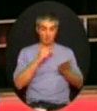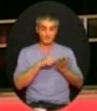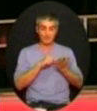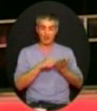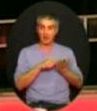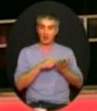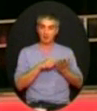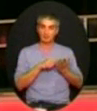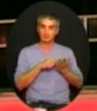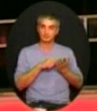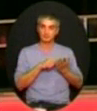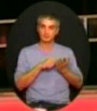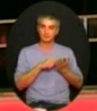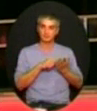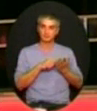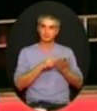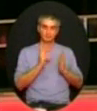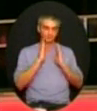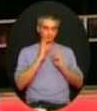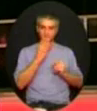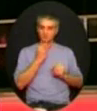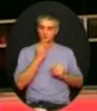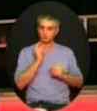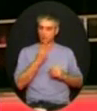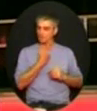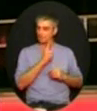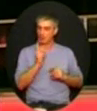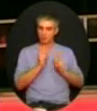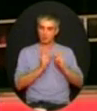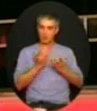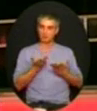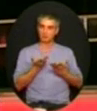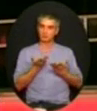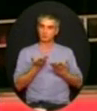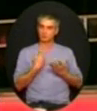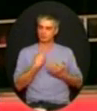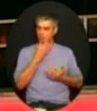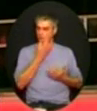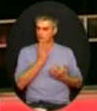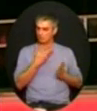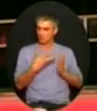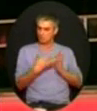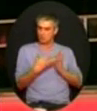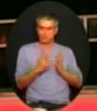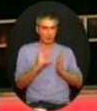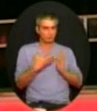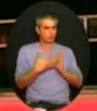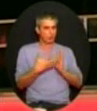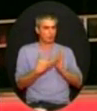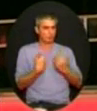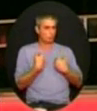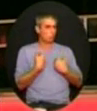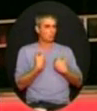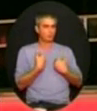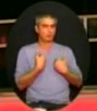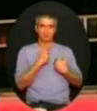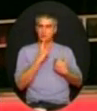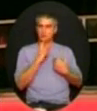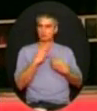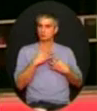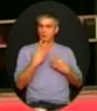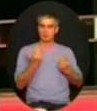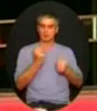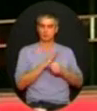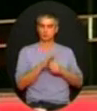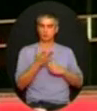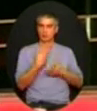בעצם לפקפק ביהדותם של מיליון בני אדם, ואני שואלת, אם בודקים אותם, למה שלא יבדקו אותי? אמא שלי